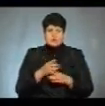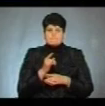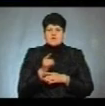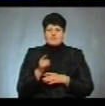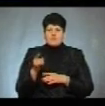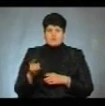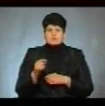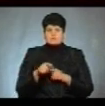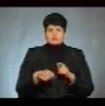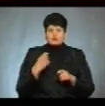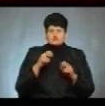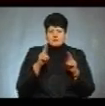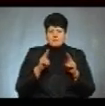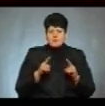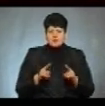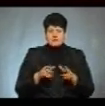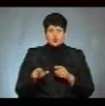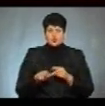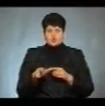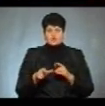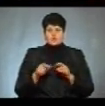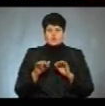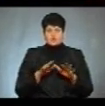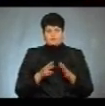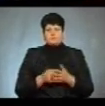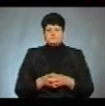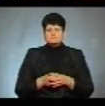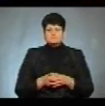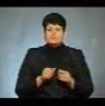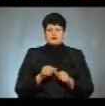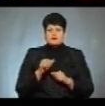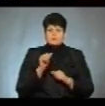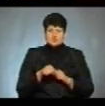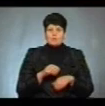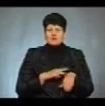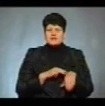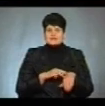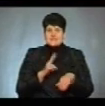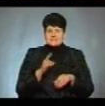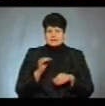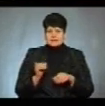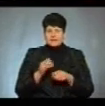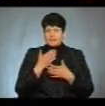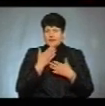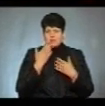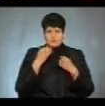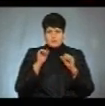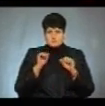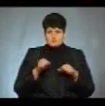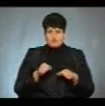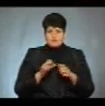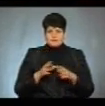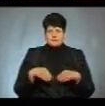їм з порушенням правил дорожнього руху чи з їх дотриманням. Крім цього, поліцейські не мали змоги